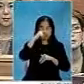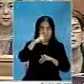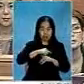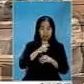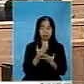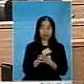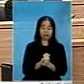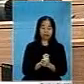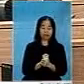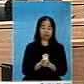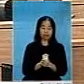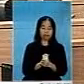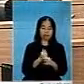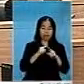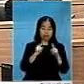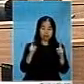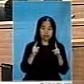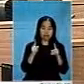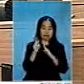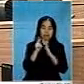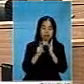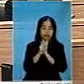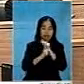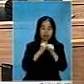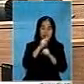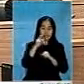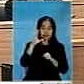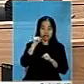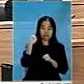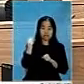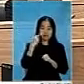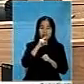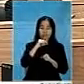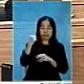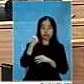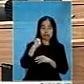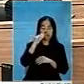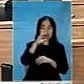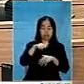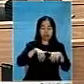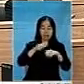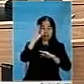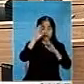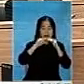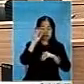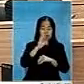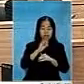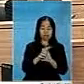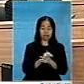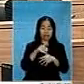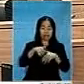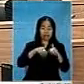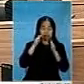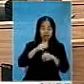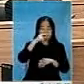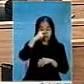ไทยแต่รัฐธรรมนูญ2540เขียนว่าอำนาจอธิปไตยเป็นของปวงชนช